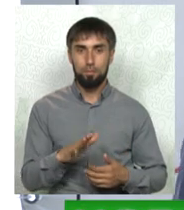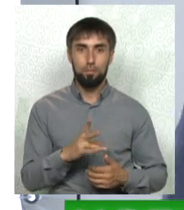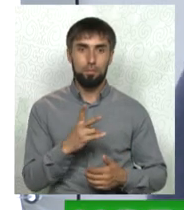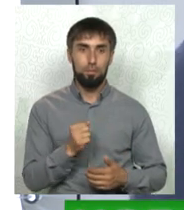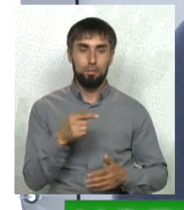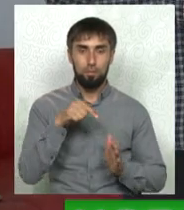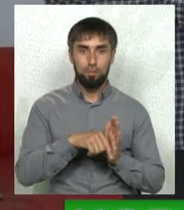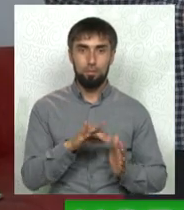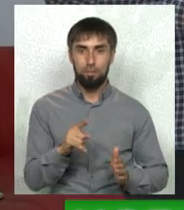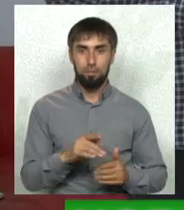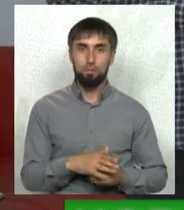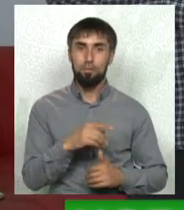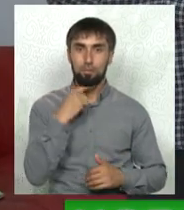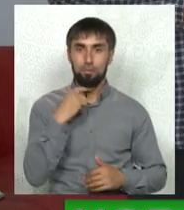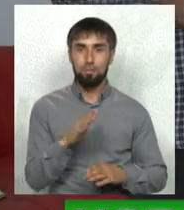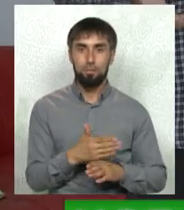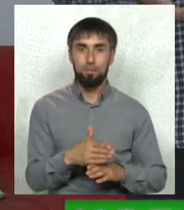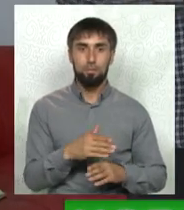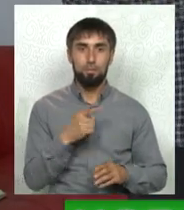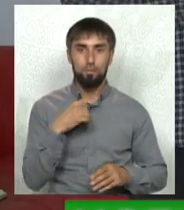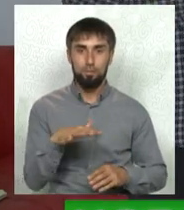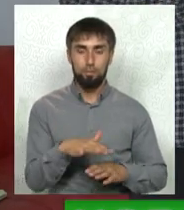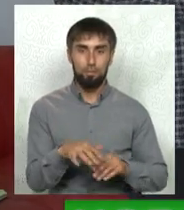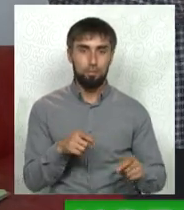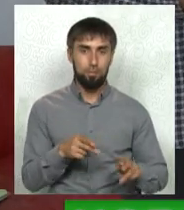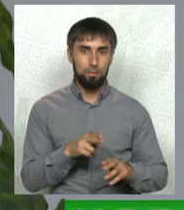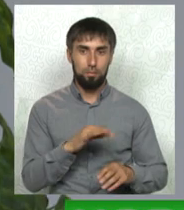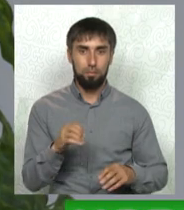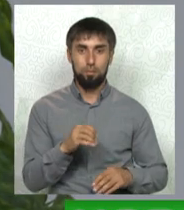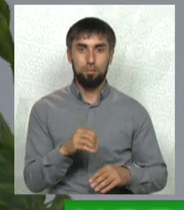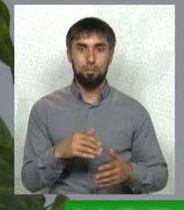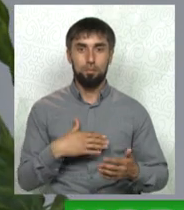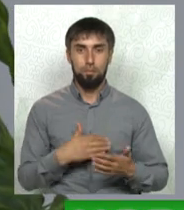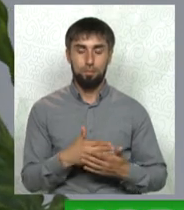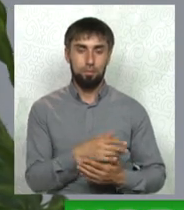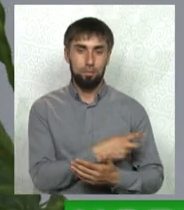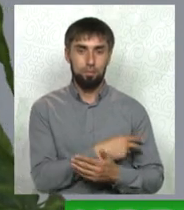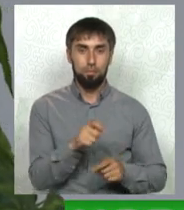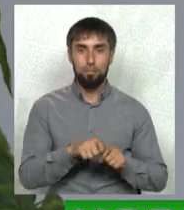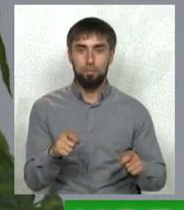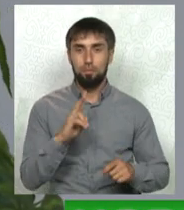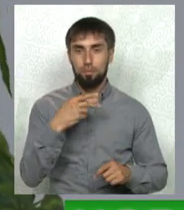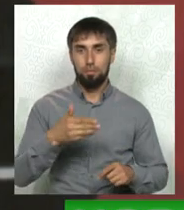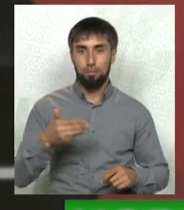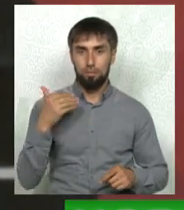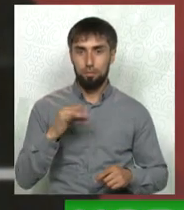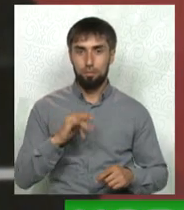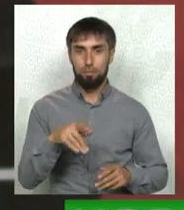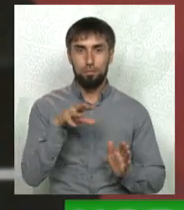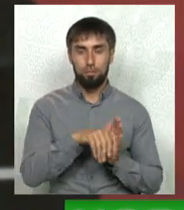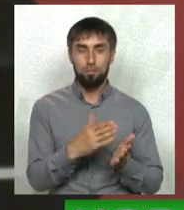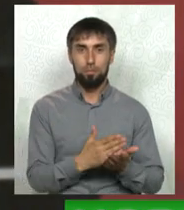именно внутри вуза уже. Ингушское отделение общероссийского движения волонтеров-медиков на базе НГУ открыто 2 года назад. В него